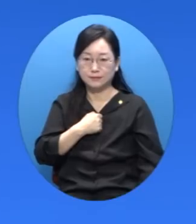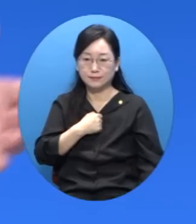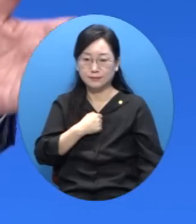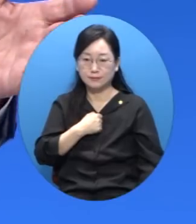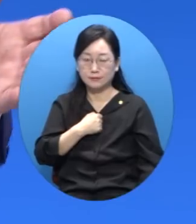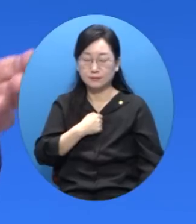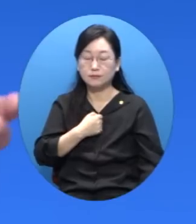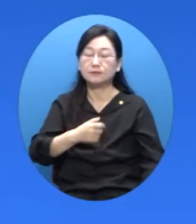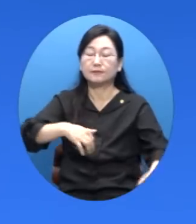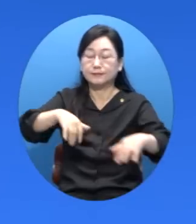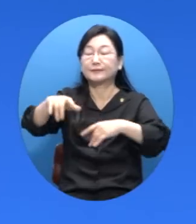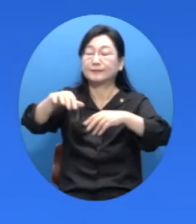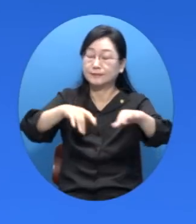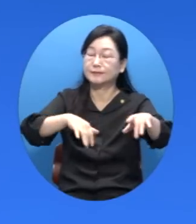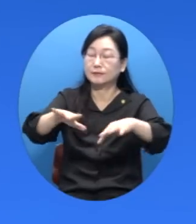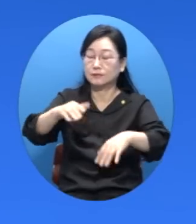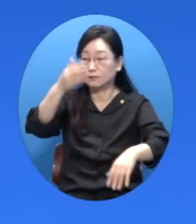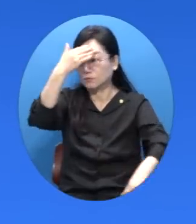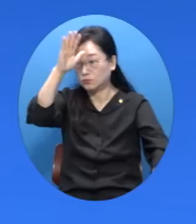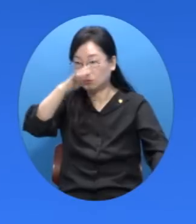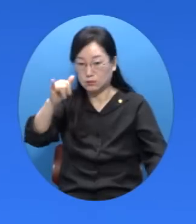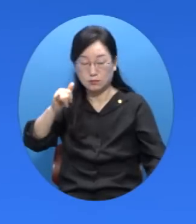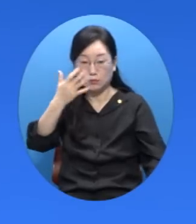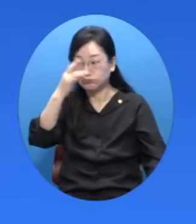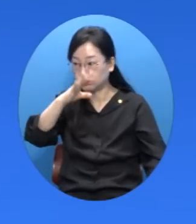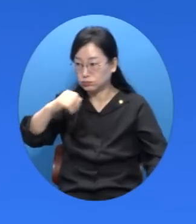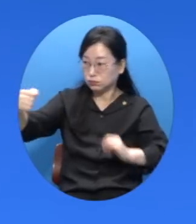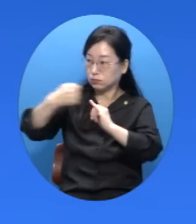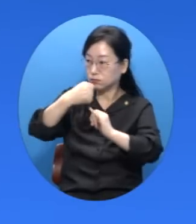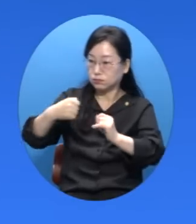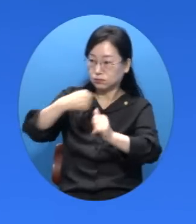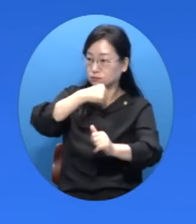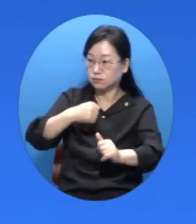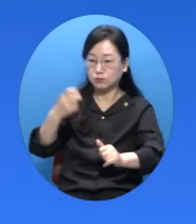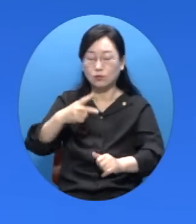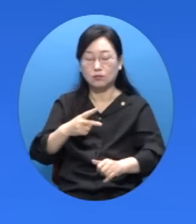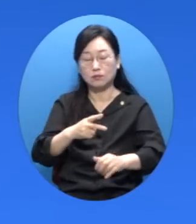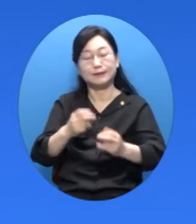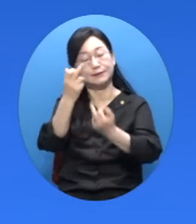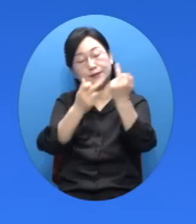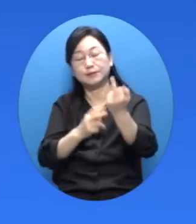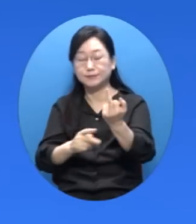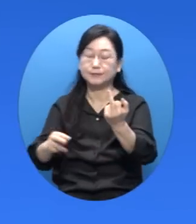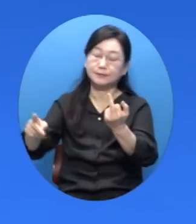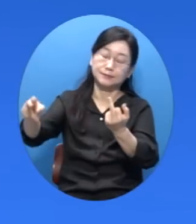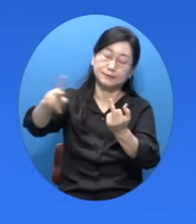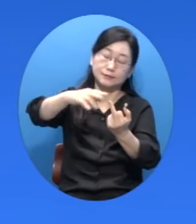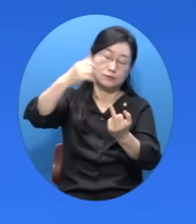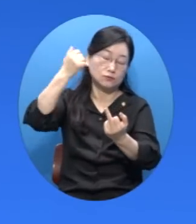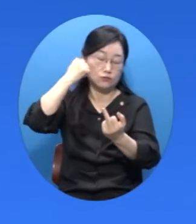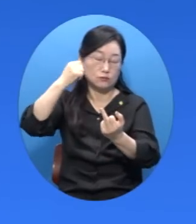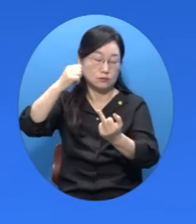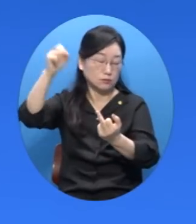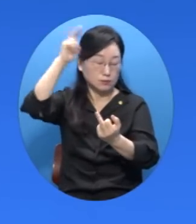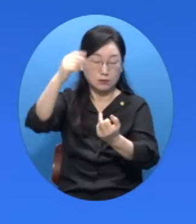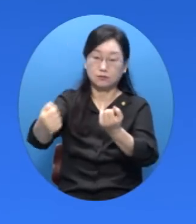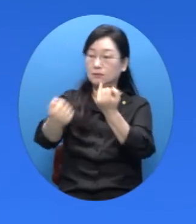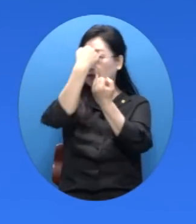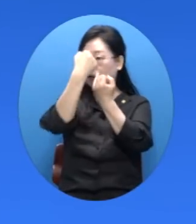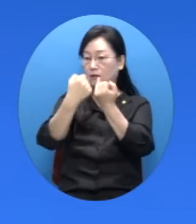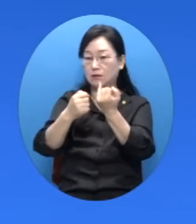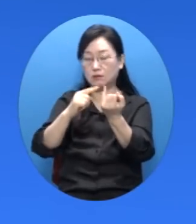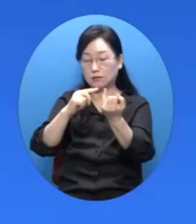그냥 길거리 가다가 모르는 사람에게서 폭행을 당하고 산책하다가 전혀 알지 못한 사람에게 폭행을 당해서 중태에